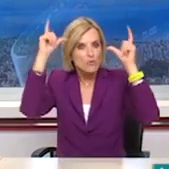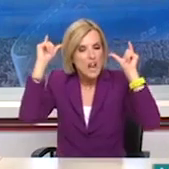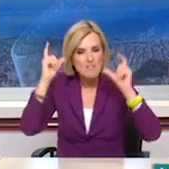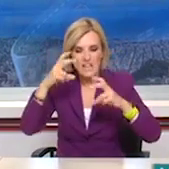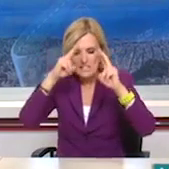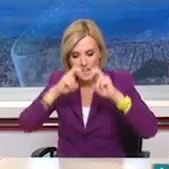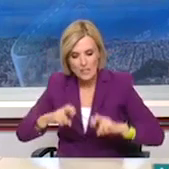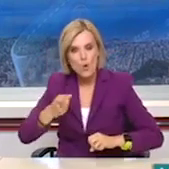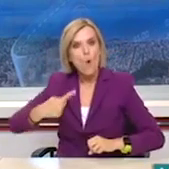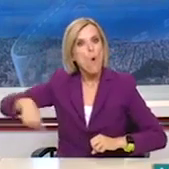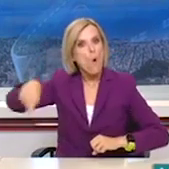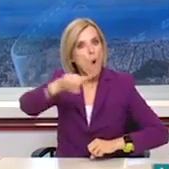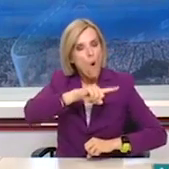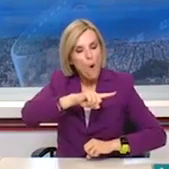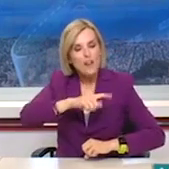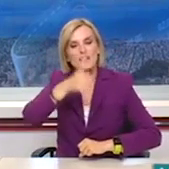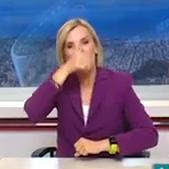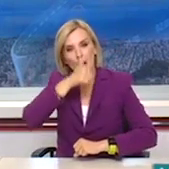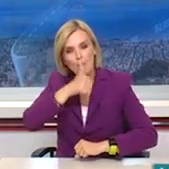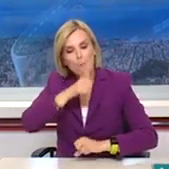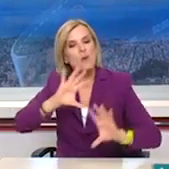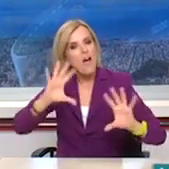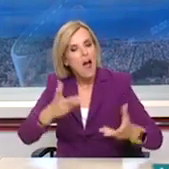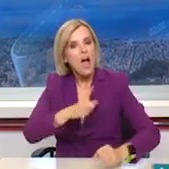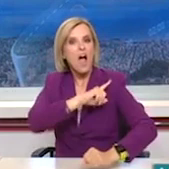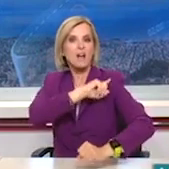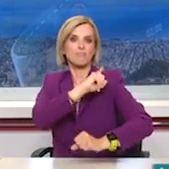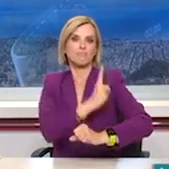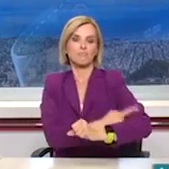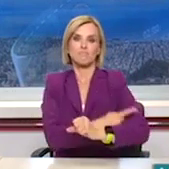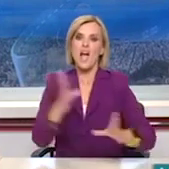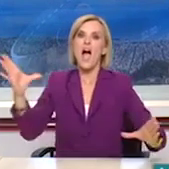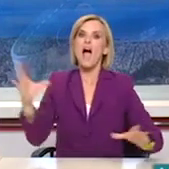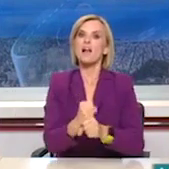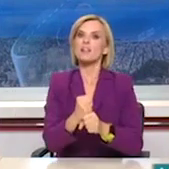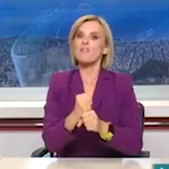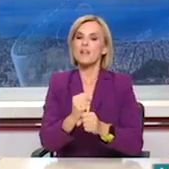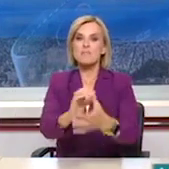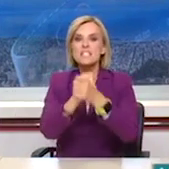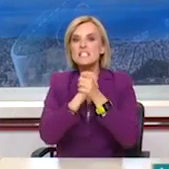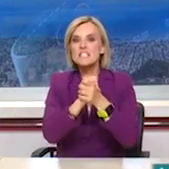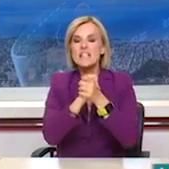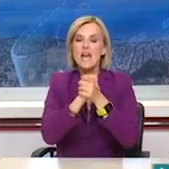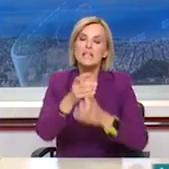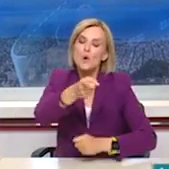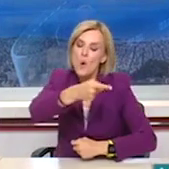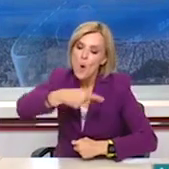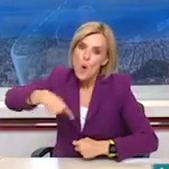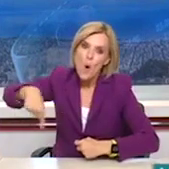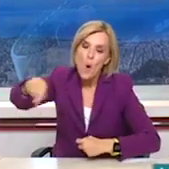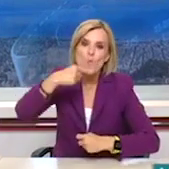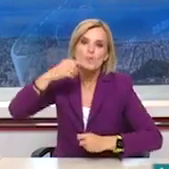Αντέξαμε. Όλοι μαζί, σε αυτή την πρώτη φάση, περιορίσαμε τη μετάδοση του ιού. Συγχαρητήρια σε όλους σας. 4 μήνες